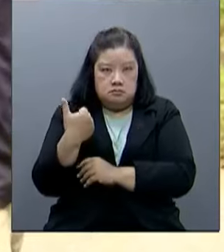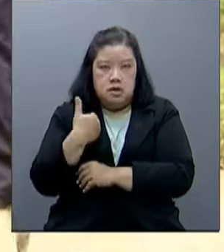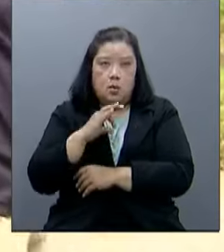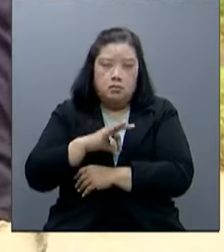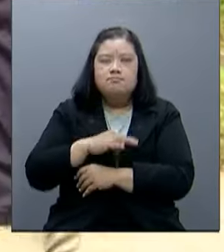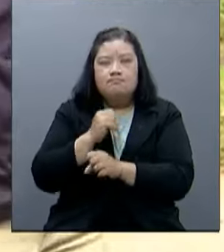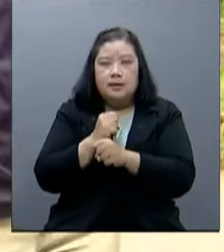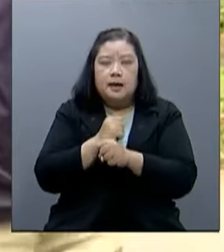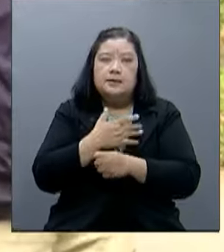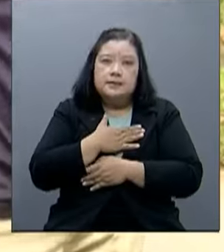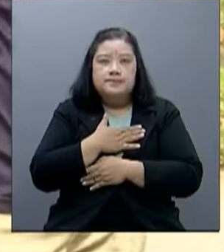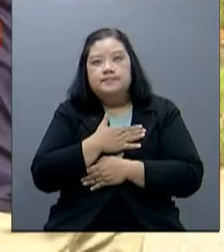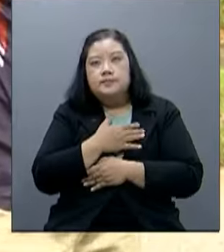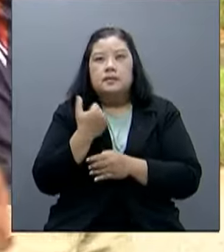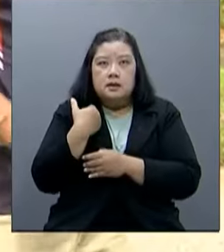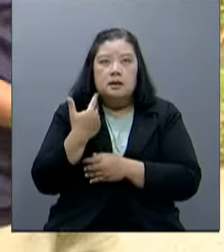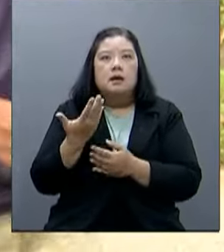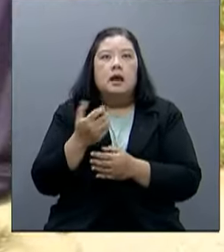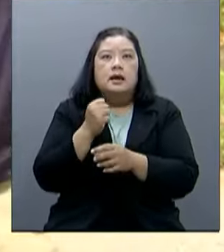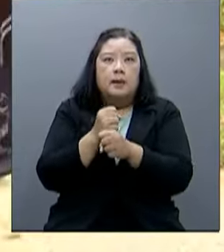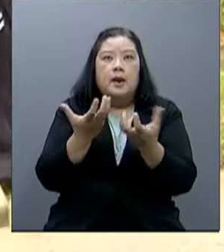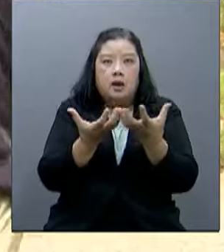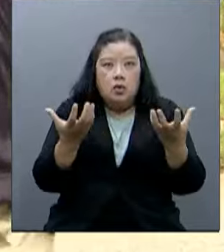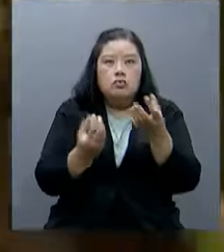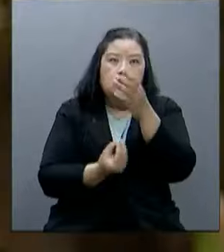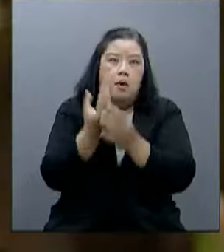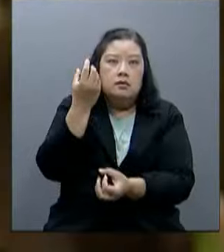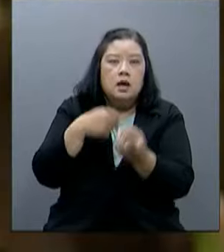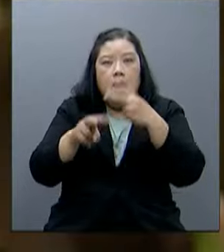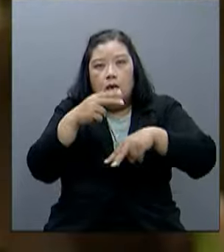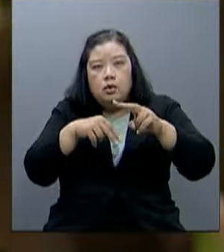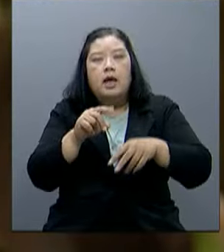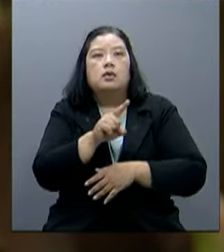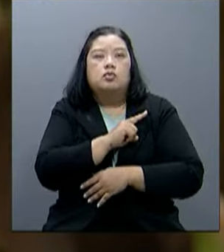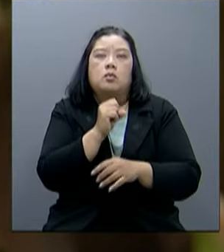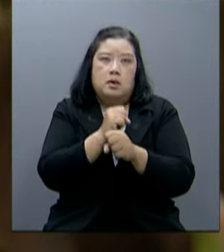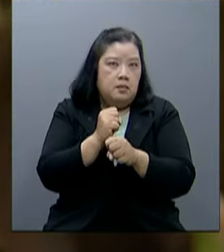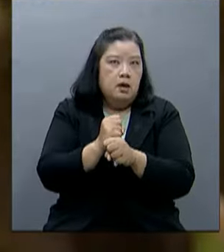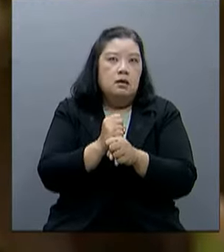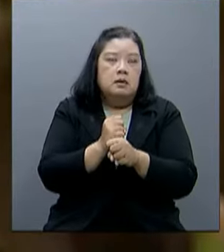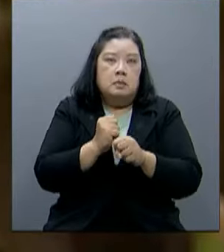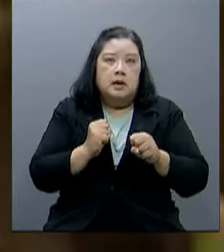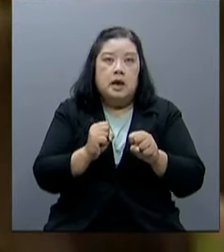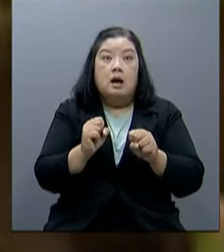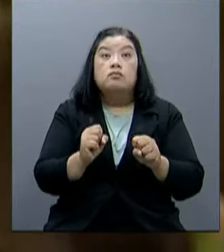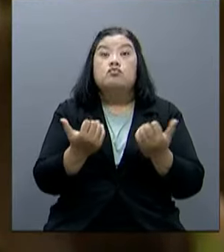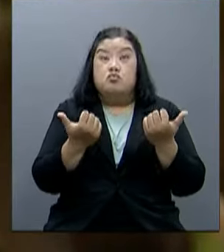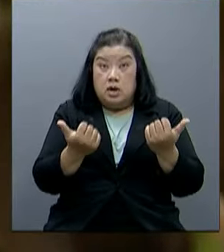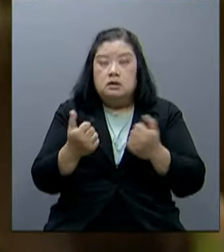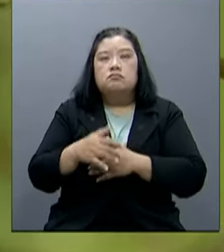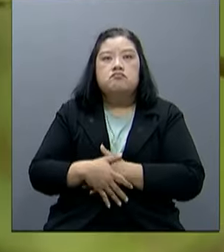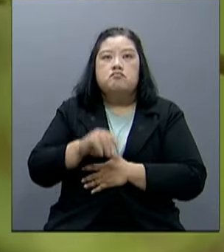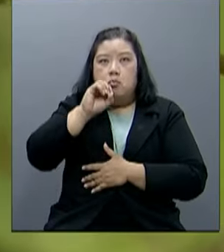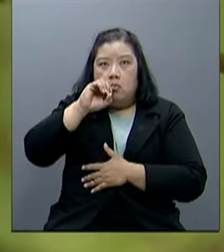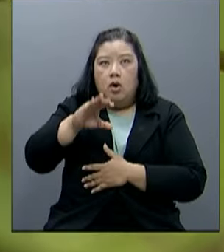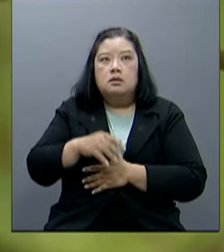ทำงานต่อไปนะคะโดยเฉพาะการดูแลทรัพยากรธรรมชาติให้ยังคงความสมบูรณ์อย่างไรก็ตามนะคะวันนี้เจ้าหน้าที่ให้ข้อมูลว่าเ